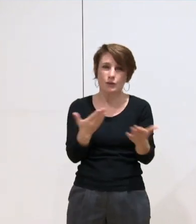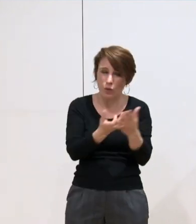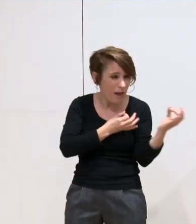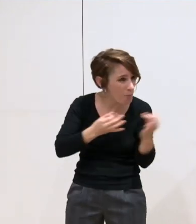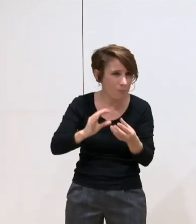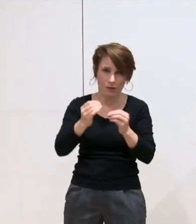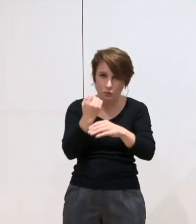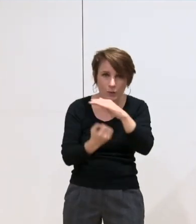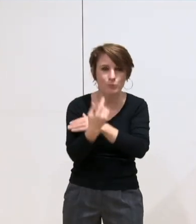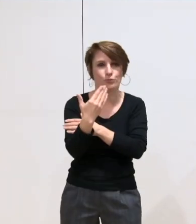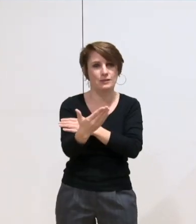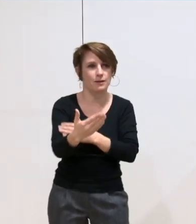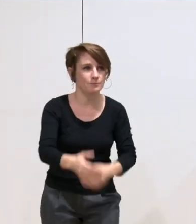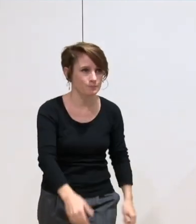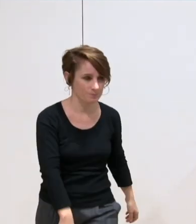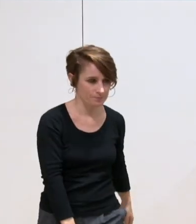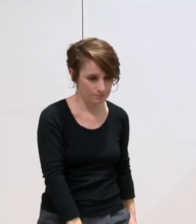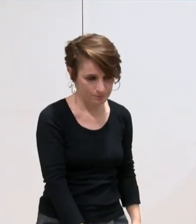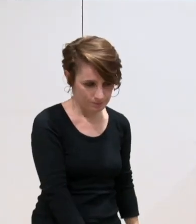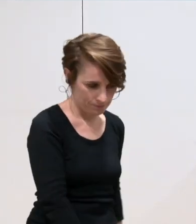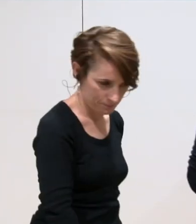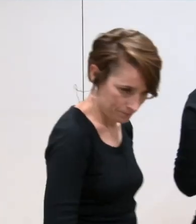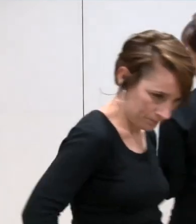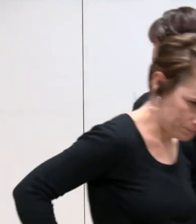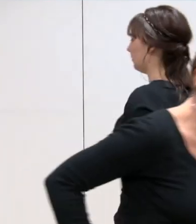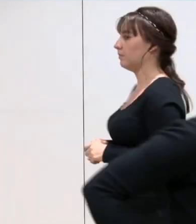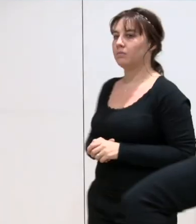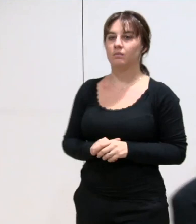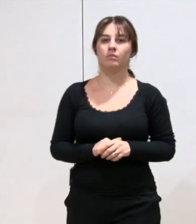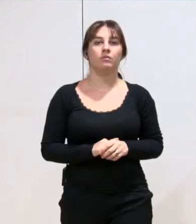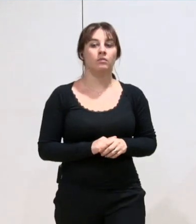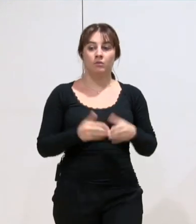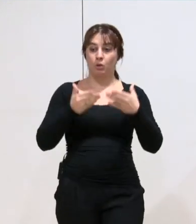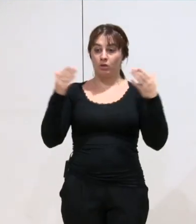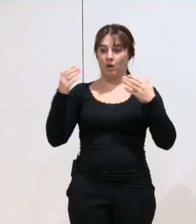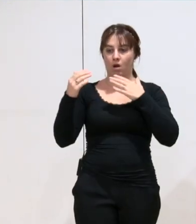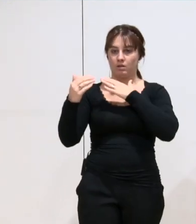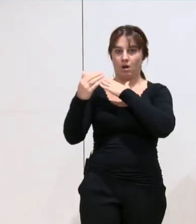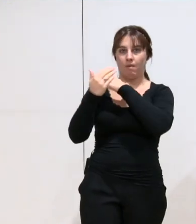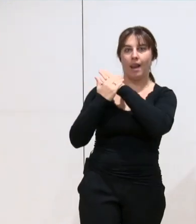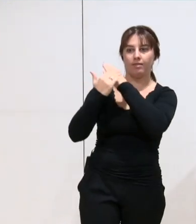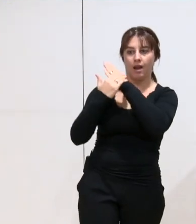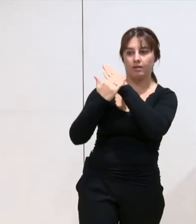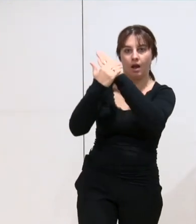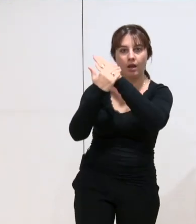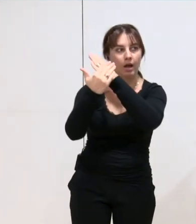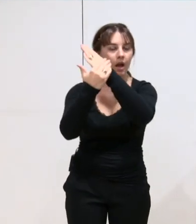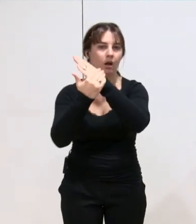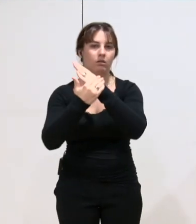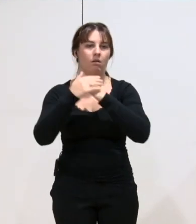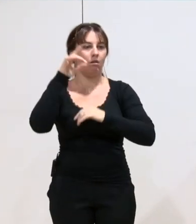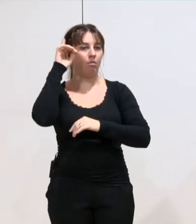c'est une alerte claire, qui mérite autre chose, je pense, que cette espèce de revers de